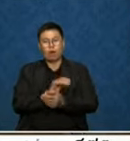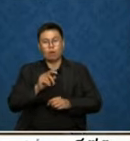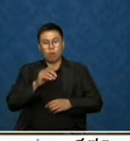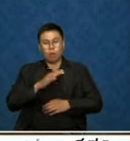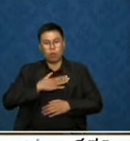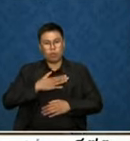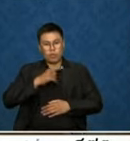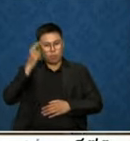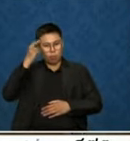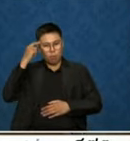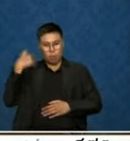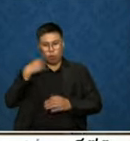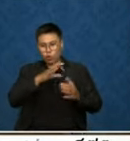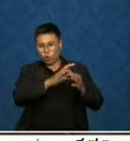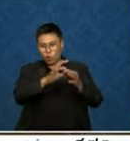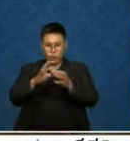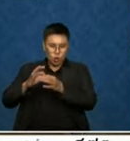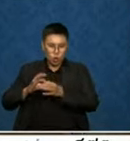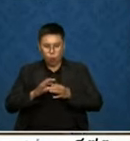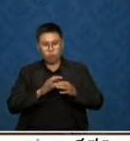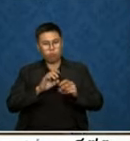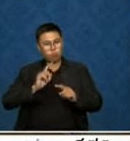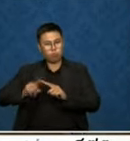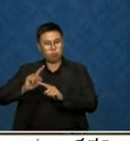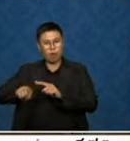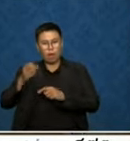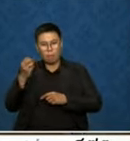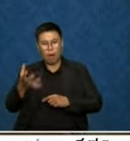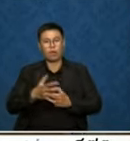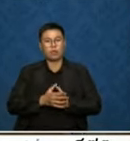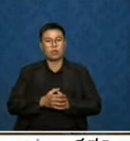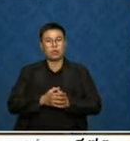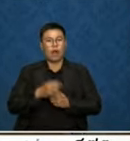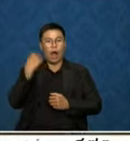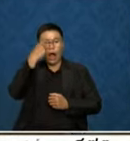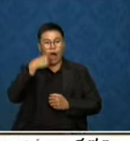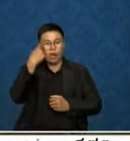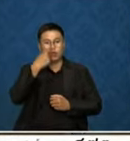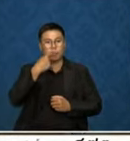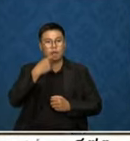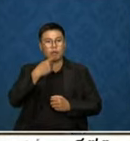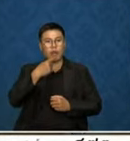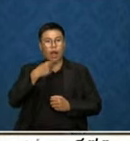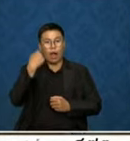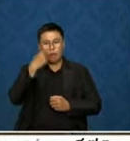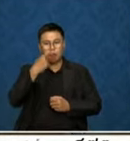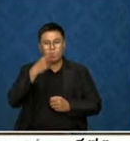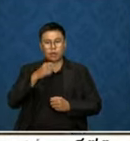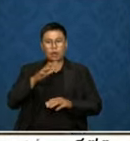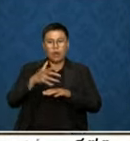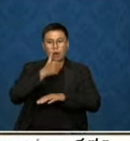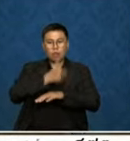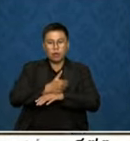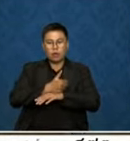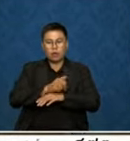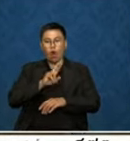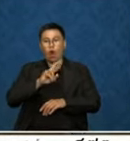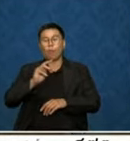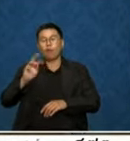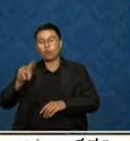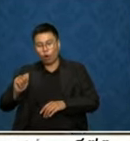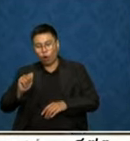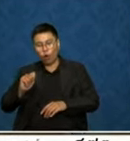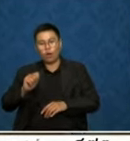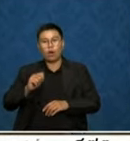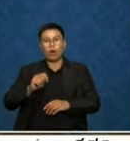ดว่ามีคนเกี่ยวข้องเยอะแยะมากมายเลยนะครับและไม่ว่าใครนะครับต่อให้เป็นนักการเมืองต่อให้เป็นรัฐมนตรีต่อ